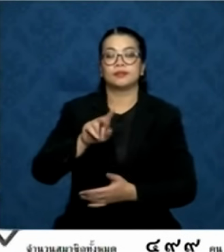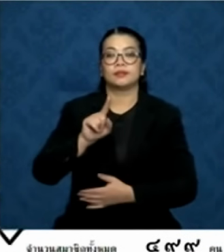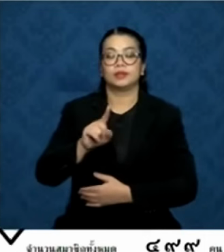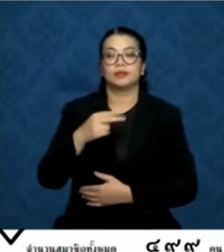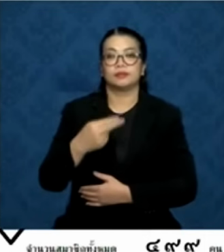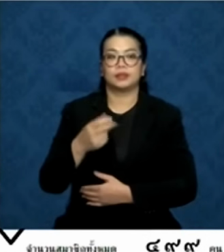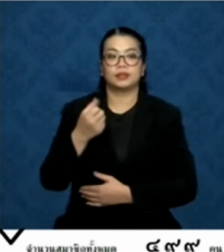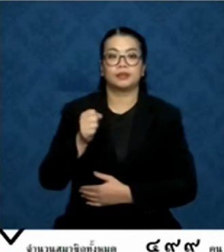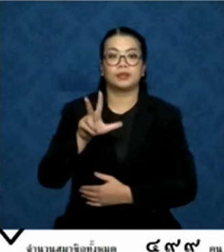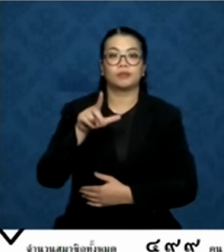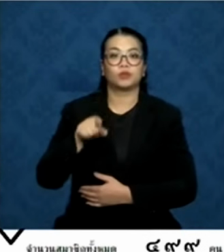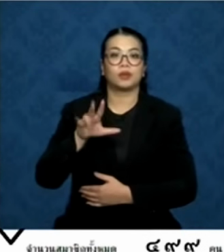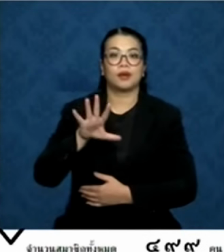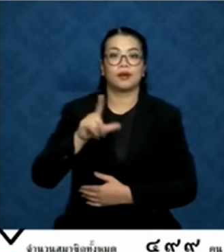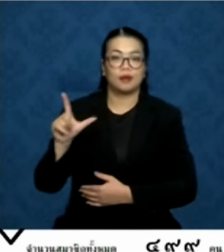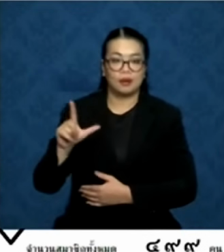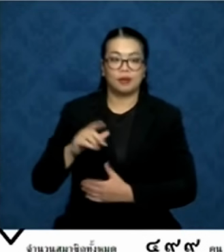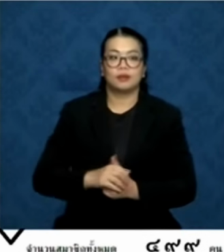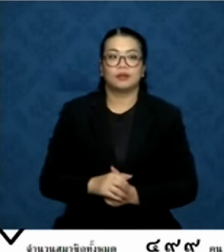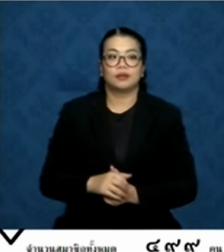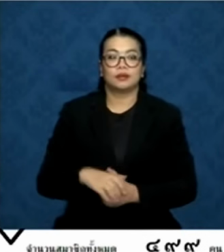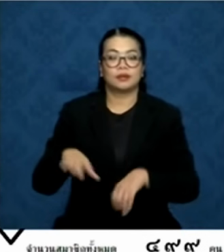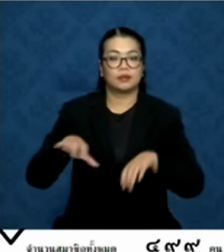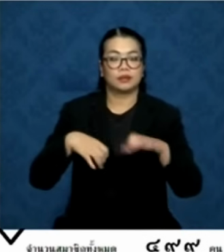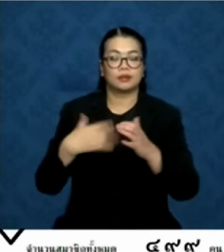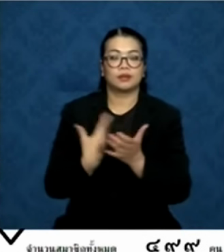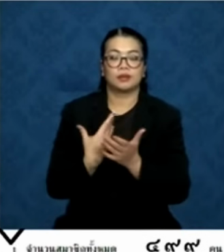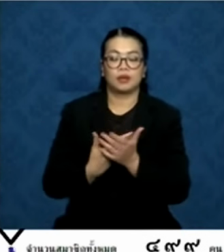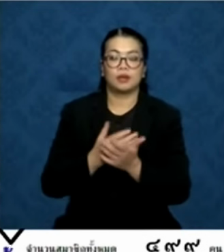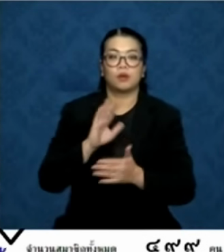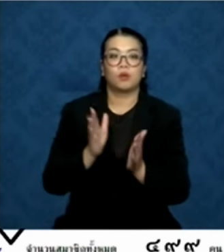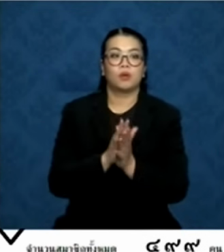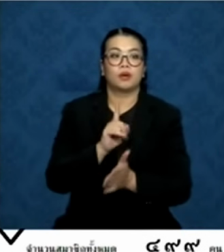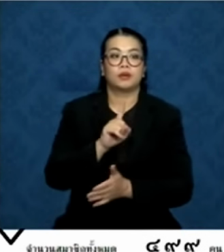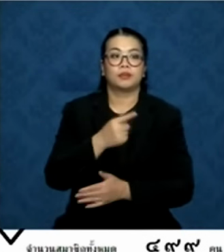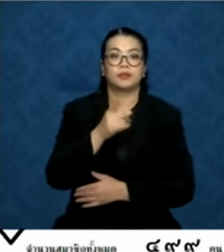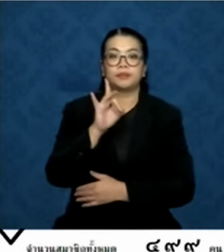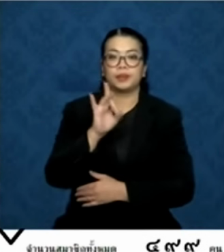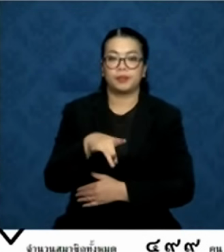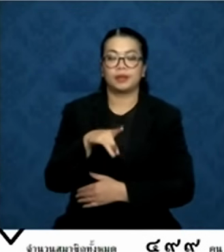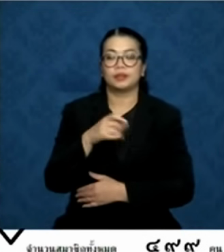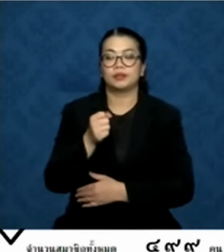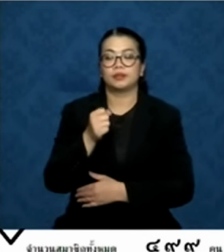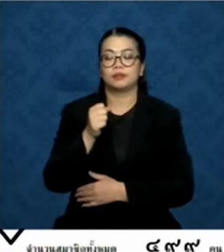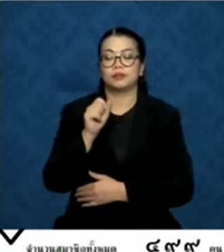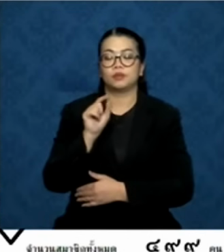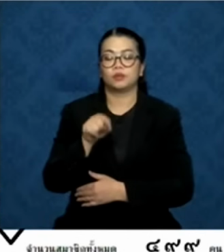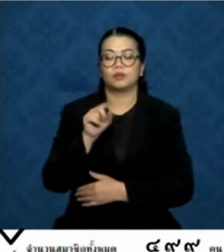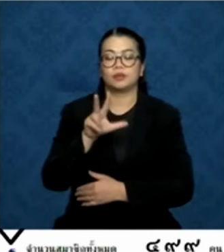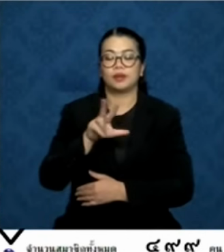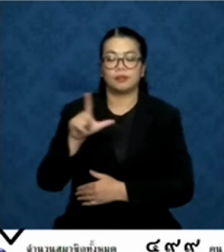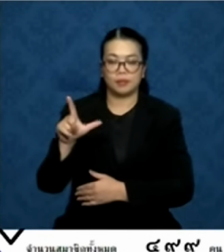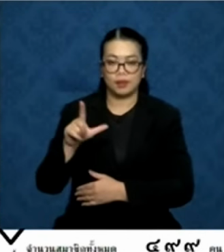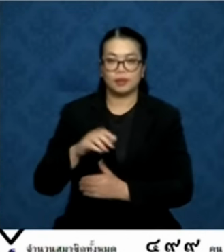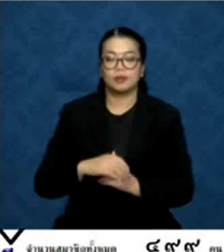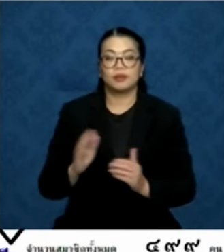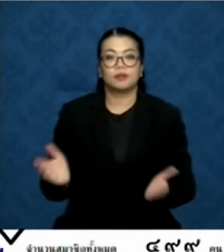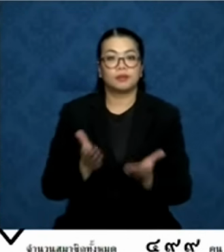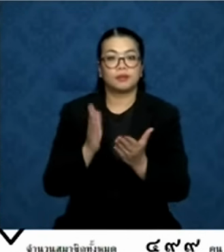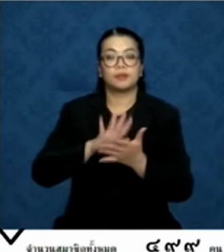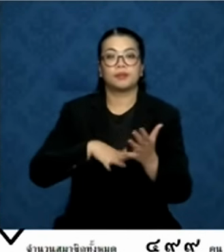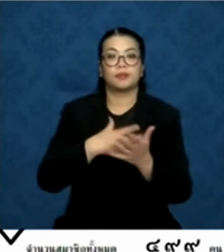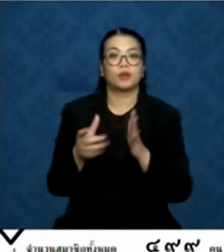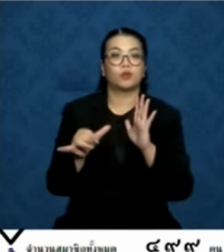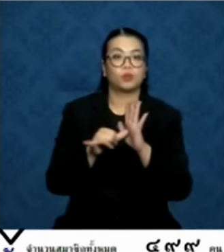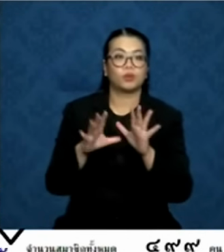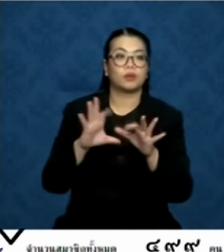113.5 ล้านบาทและค่าใช้จ่ายบุคลากรภาครัฐงบประมาณ 18,214.3 ล้านบาทเพื่อสนับสนุนยุทธศาสตร์ด้าน